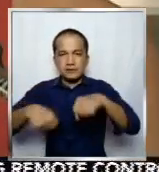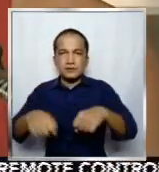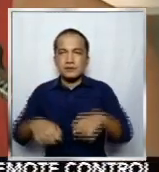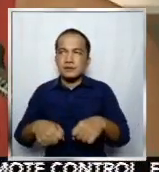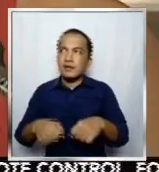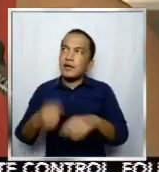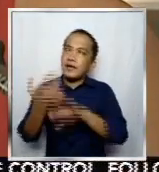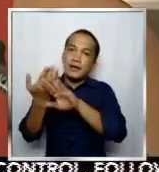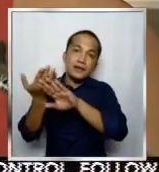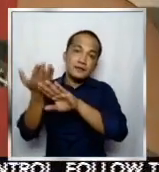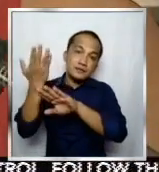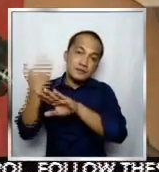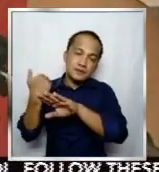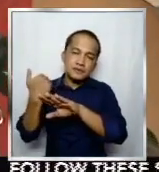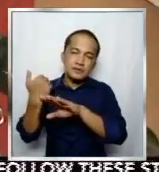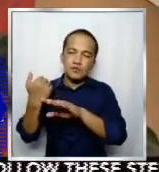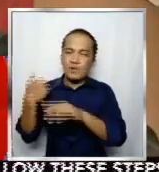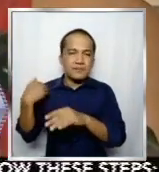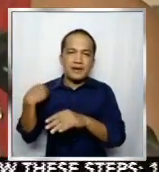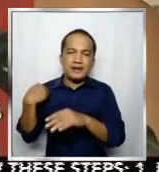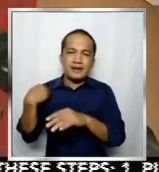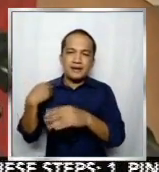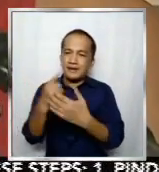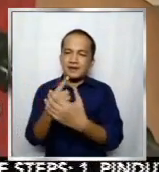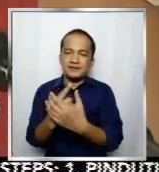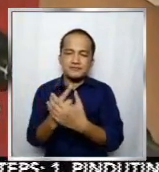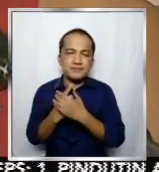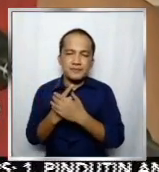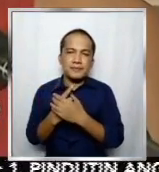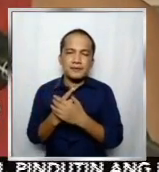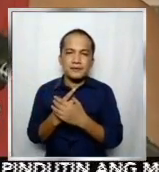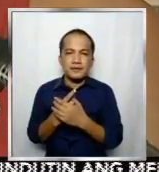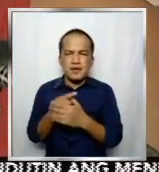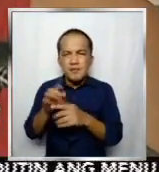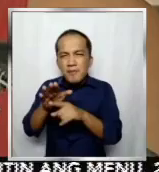pang ECQ, mas mabagal po siya.